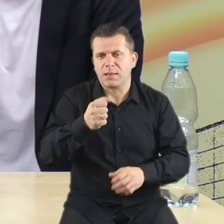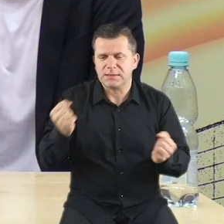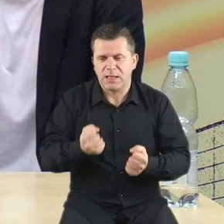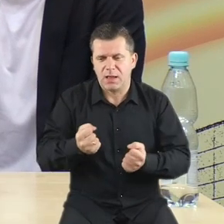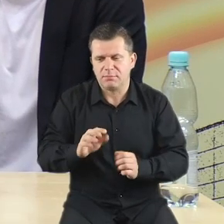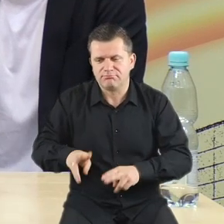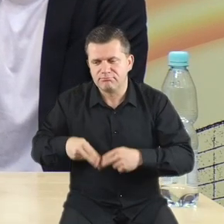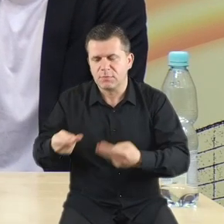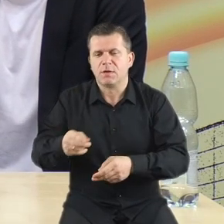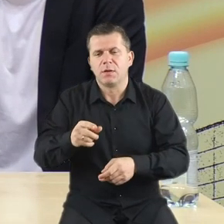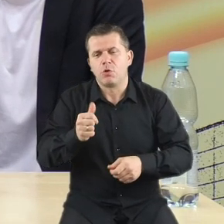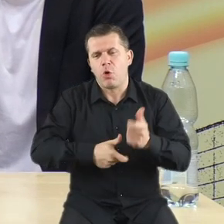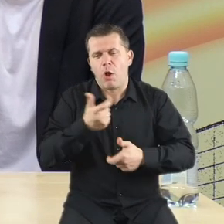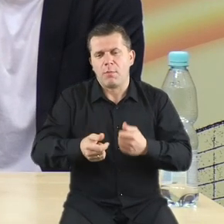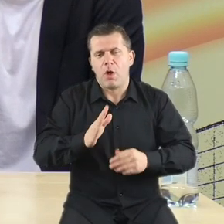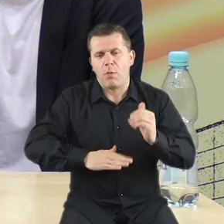samym?